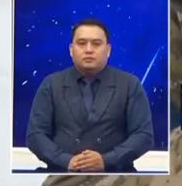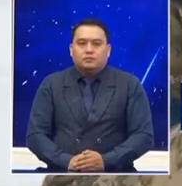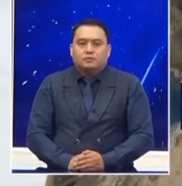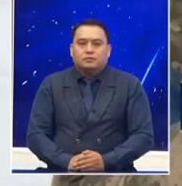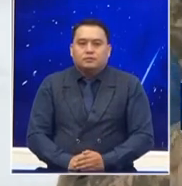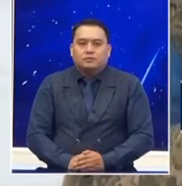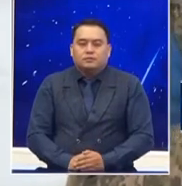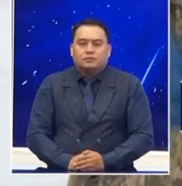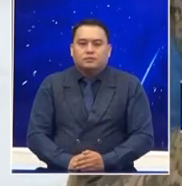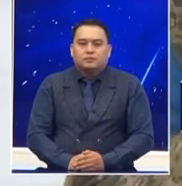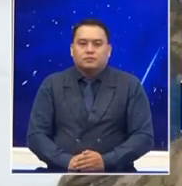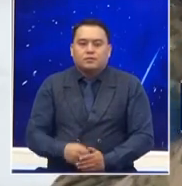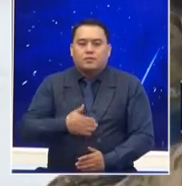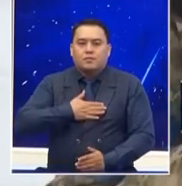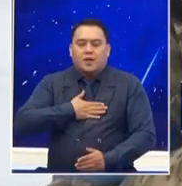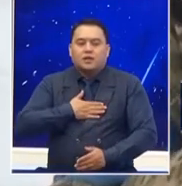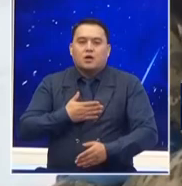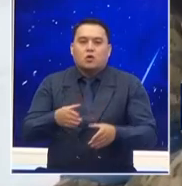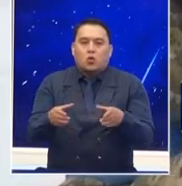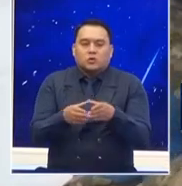ротасында қызмет етіп жүрмін. Бұл ротаға